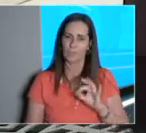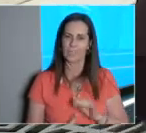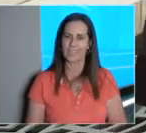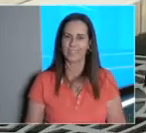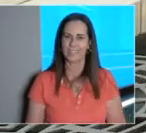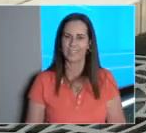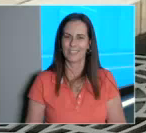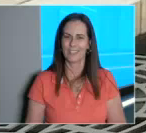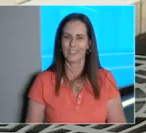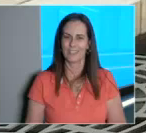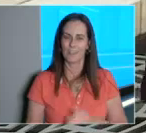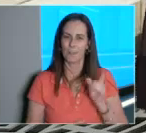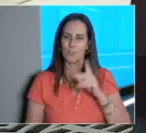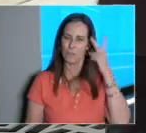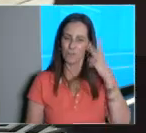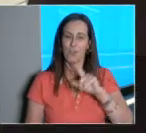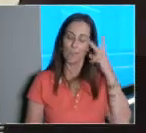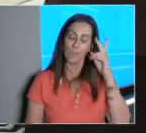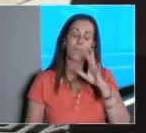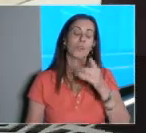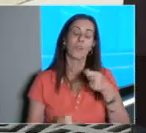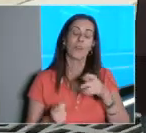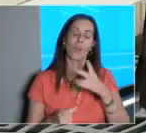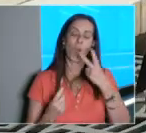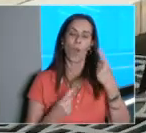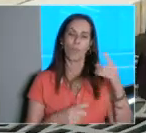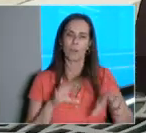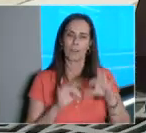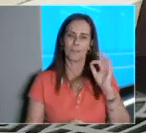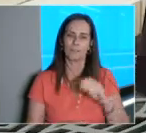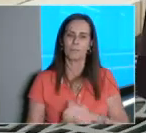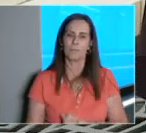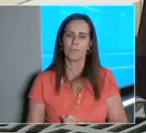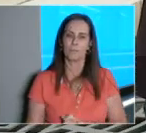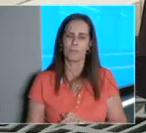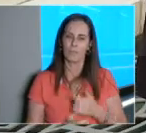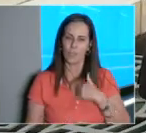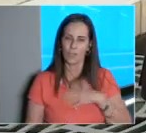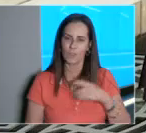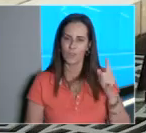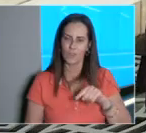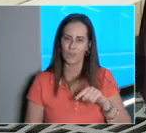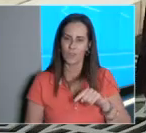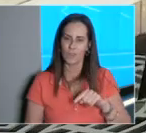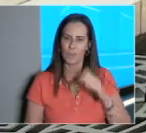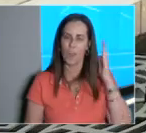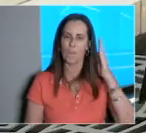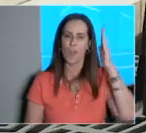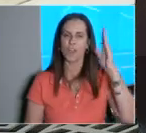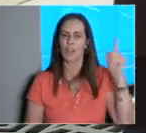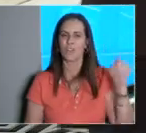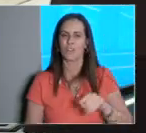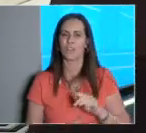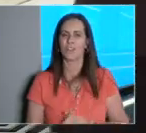העיקר ביבי, כל פתק זה פתק, בין מי שמבין, בין מי שלא מבין. כולם אותו דבר. שים מחר, אל תדרש. אני רוצה שיבוא המלך ישראל, משיח. דוד